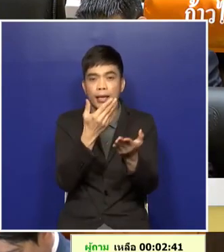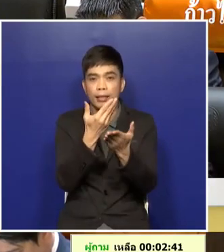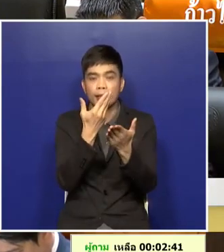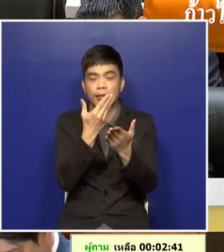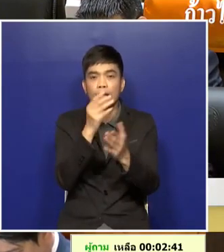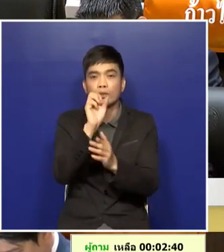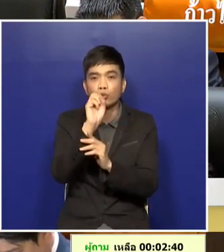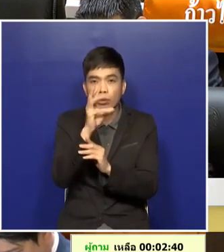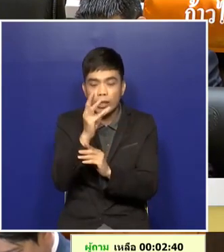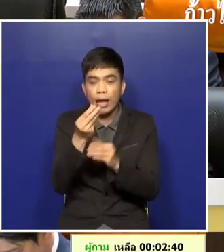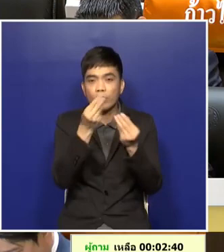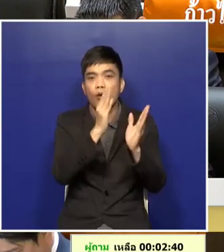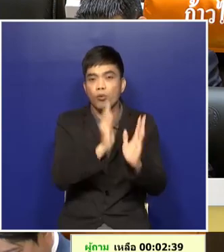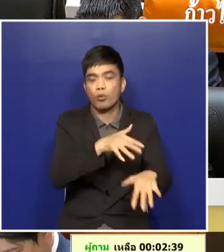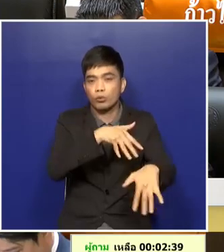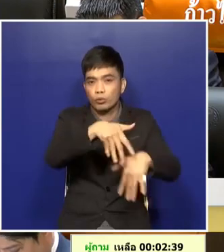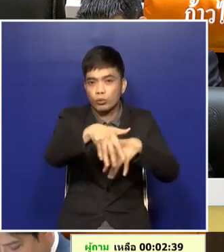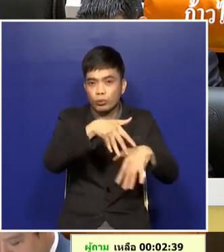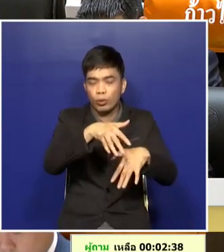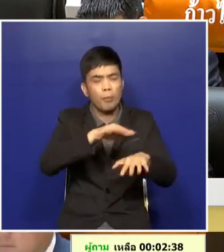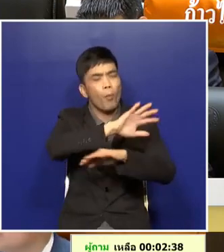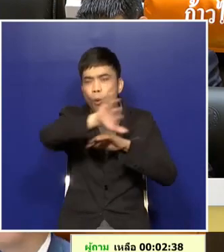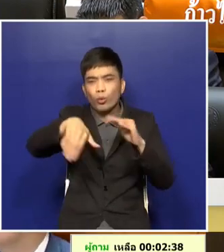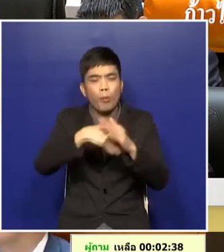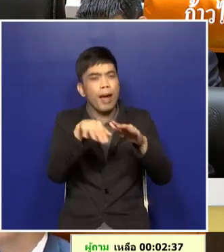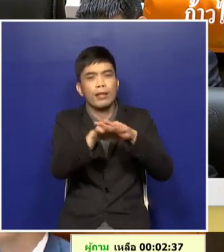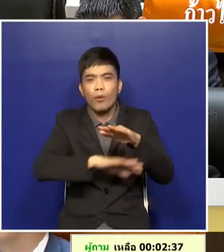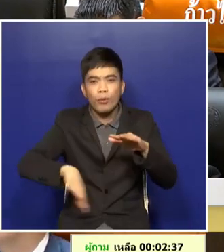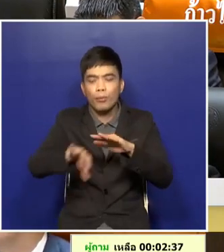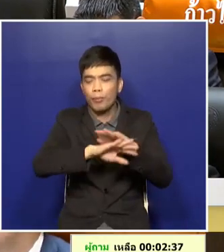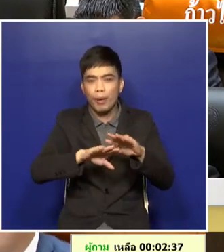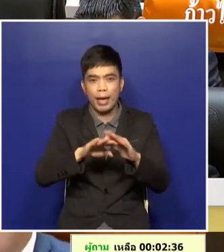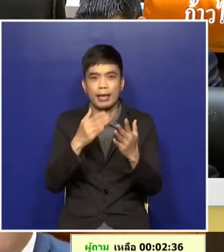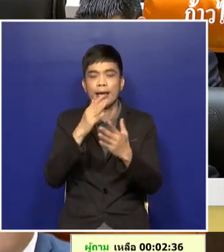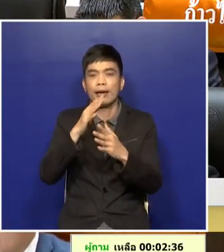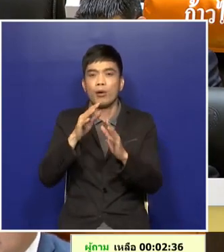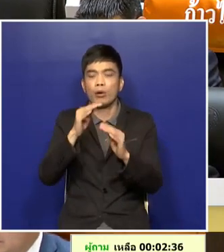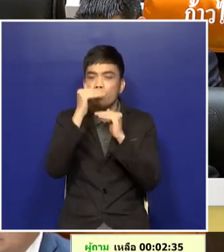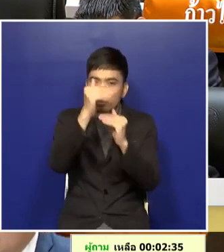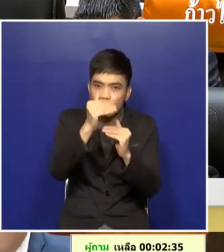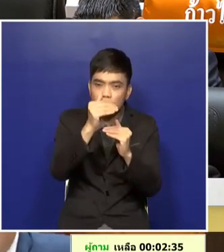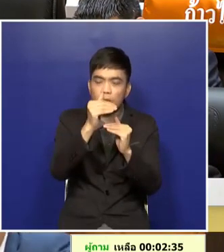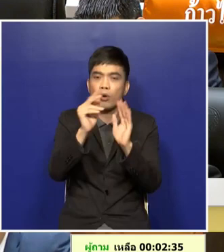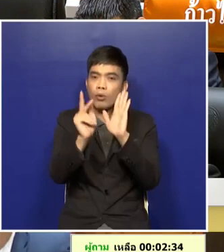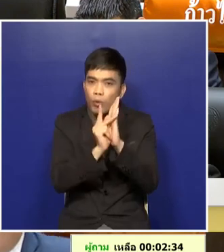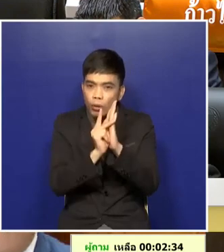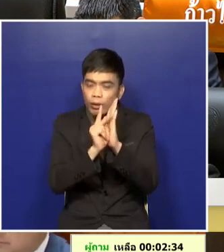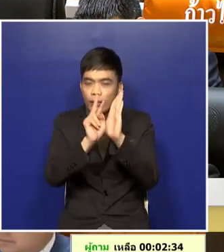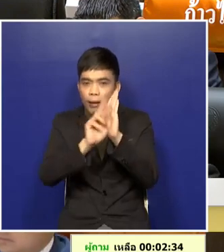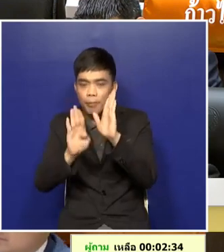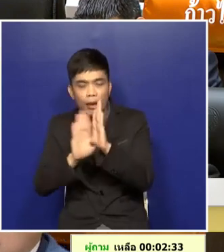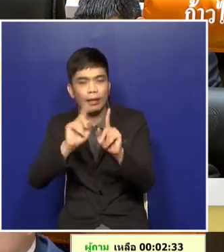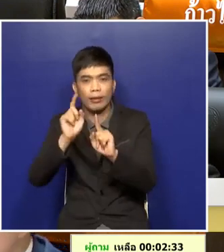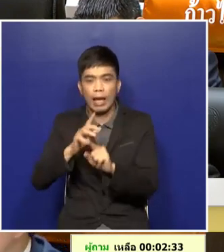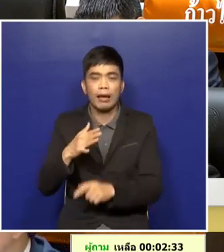บบ universal หรือว่าเป็นการทั่วไปนะครับไม่ต้องมีเงื่อนไขแยบยลอะไรมากหรอกเดี๋ยวจะมาคนละครึ่งเราชนะไทยหาย